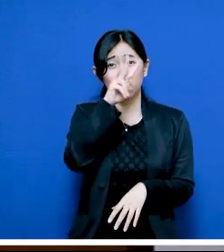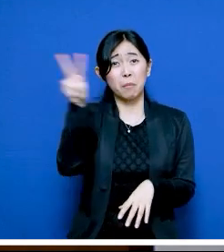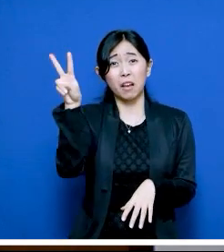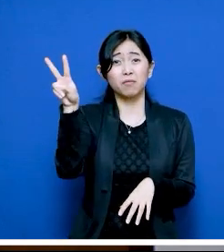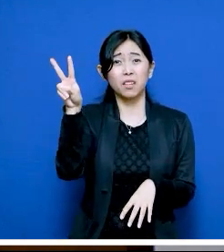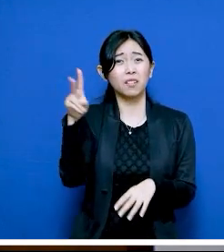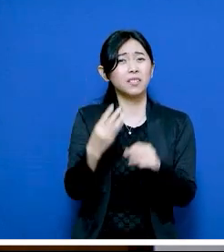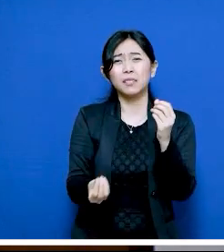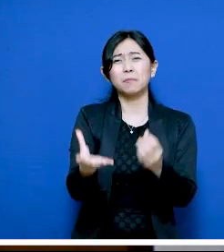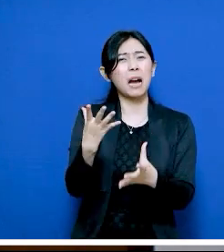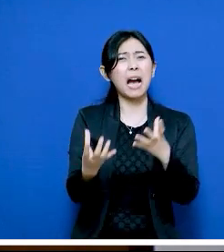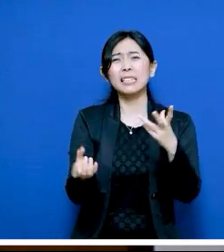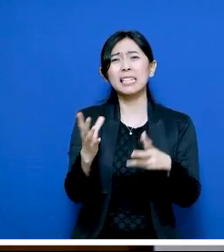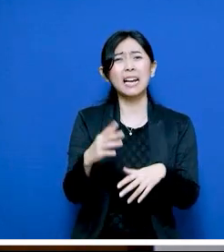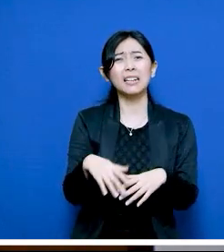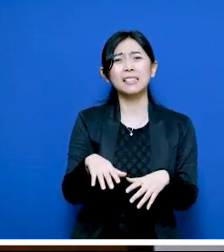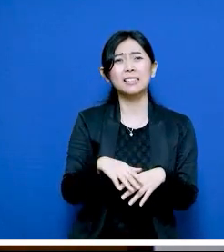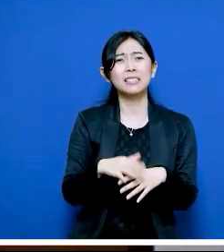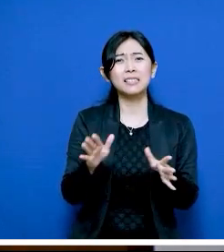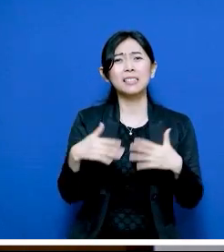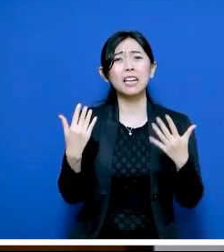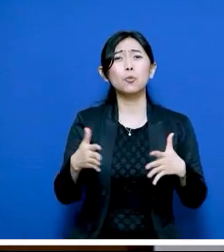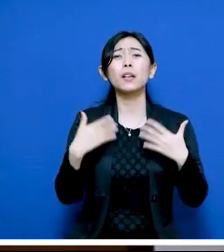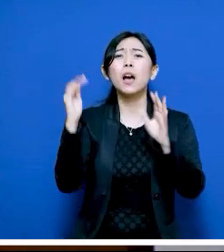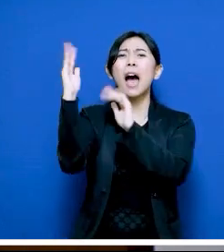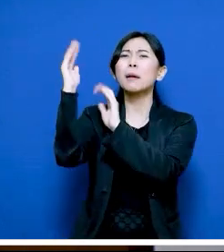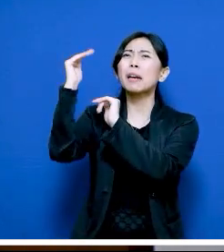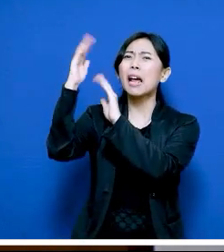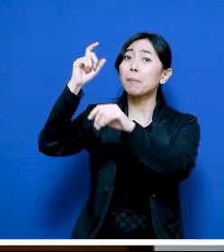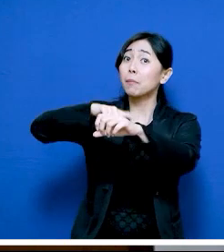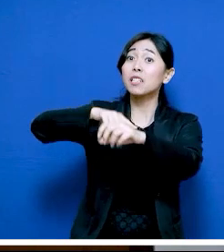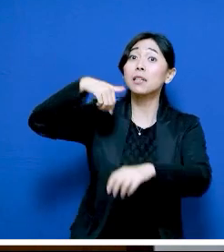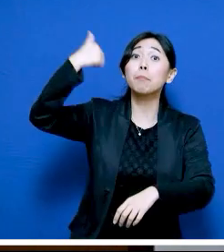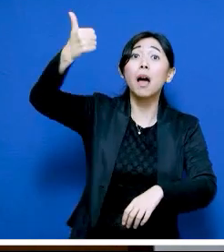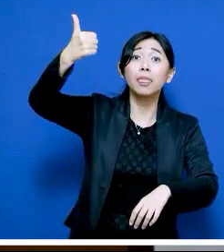diperhadapkan dengan berbagai kerinduan dan pengharapan untuk hidup,